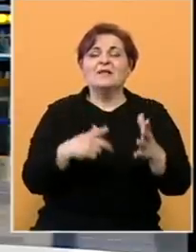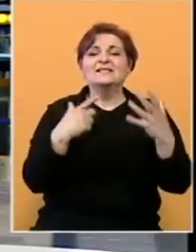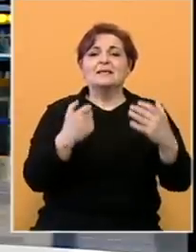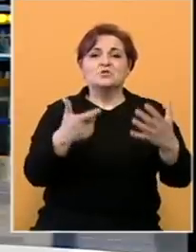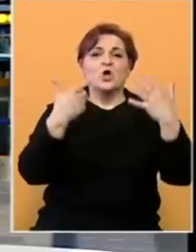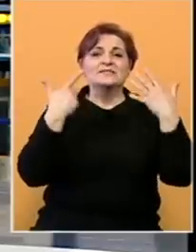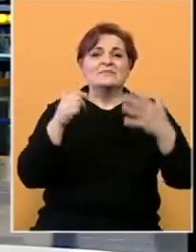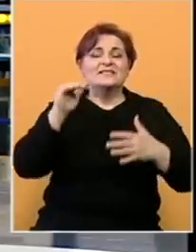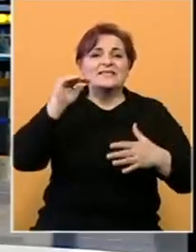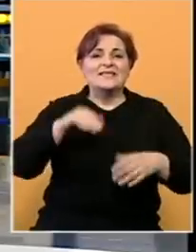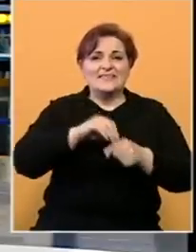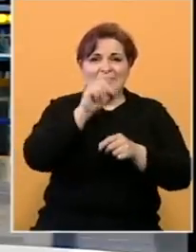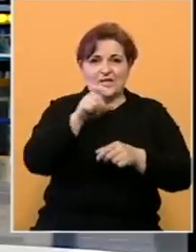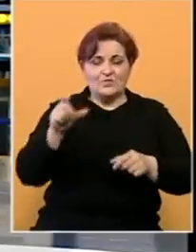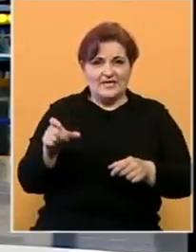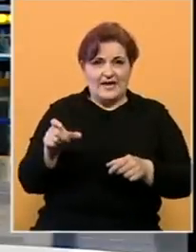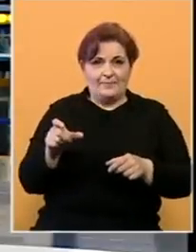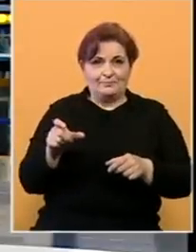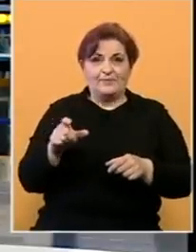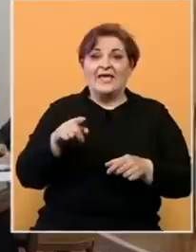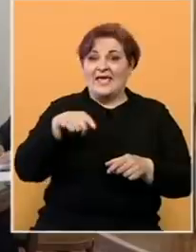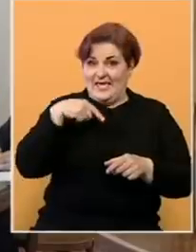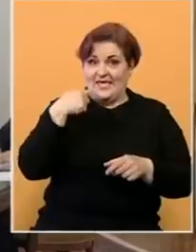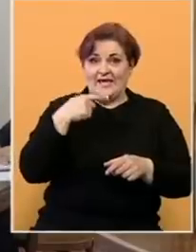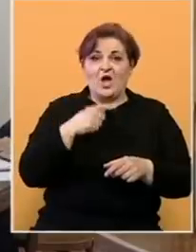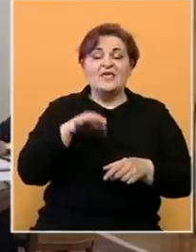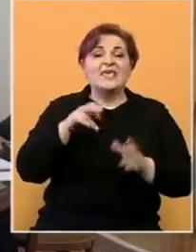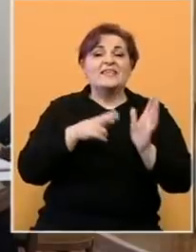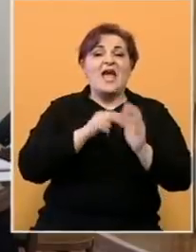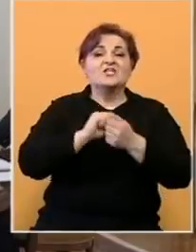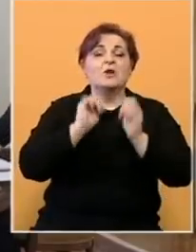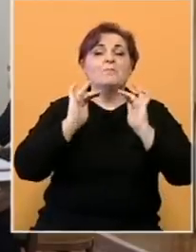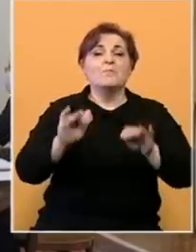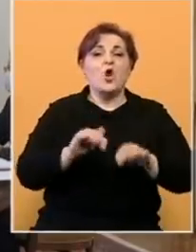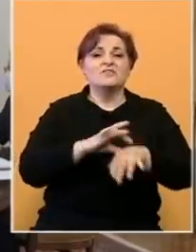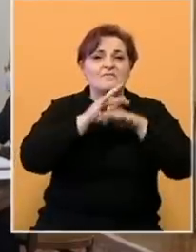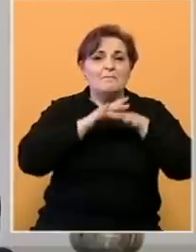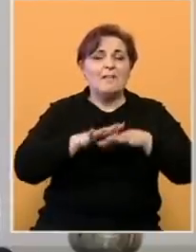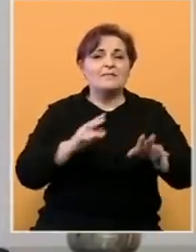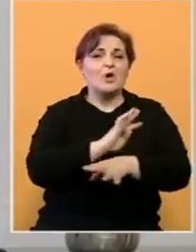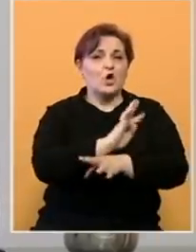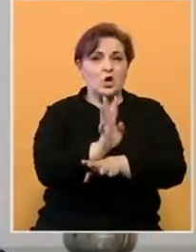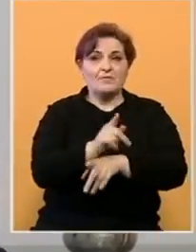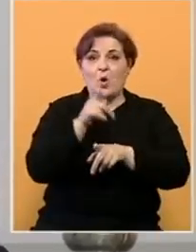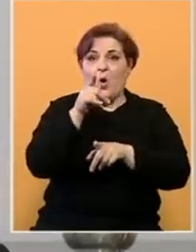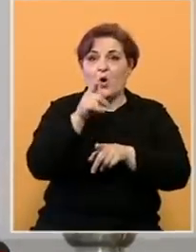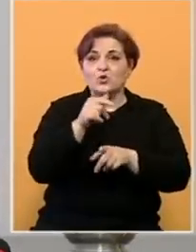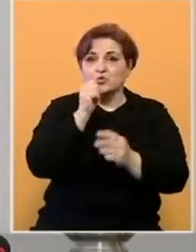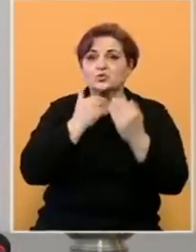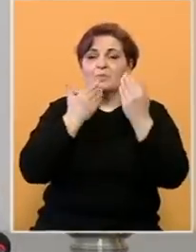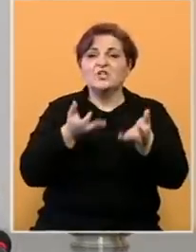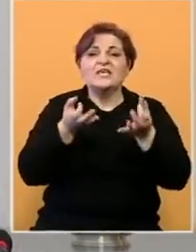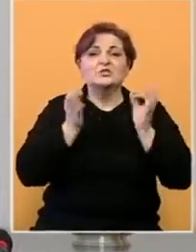za 770.000 stanovnika. Dodao je da je jedini način borbe protiv pandemije koronavirusa onaj koji su